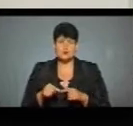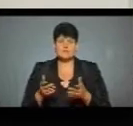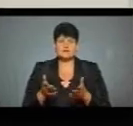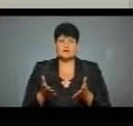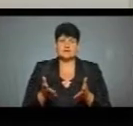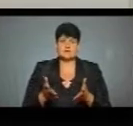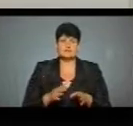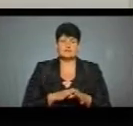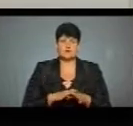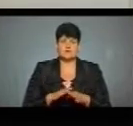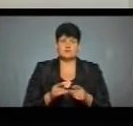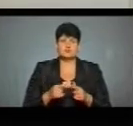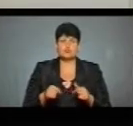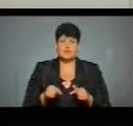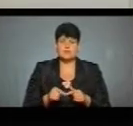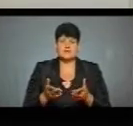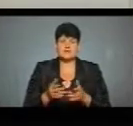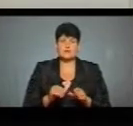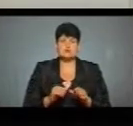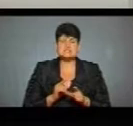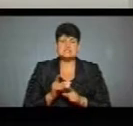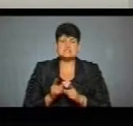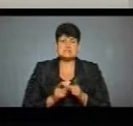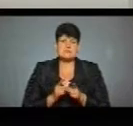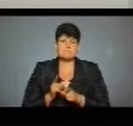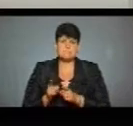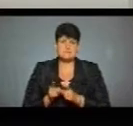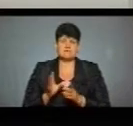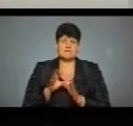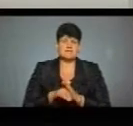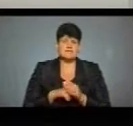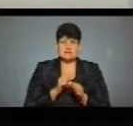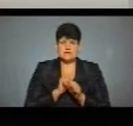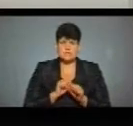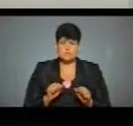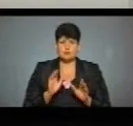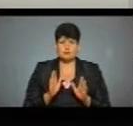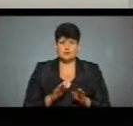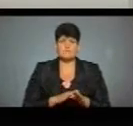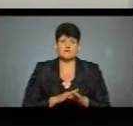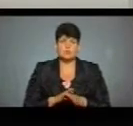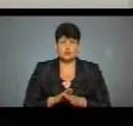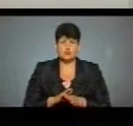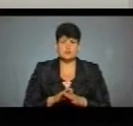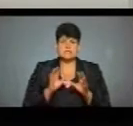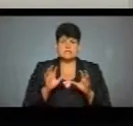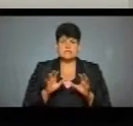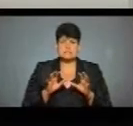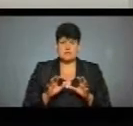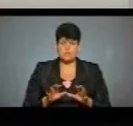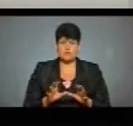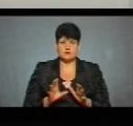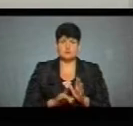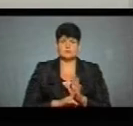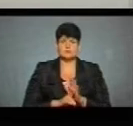якихось виконавчим органом, і якихось змін внести не може, тому ми будемо виконувати закон, який